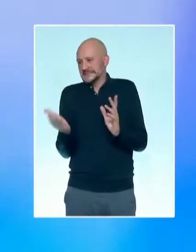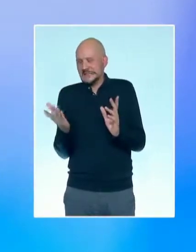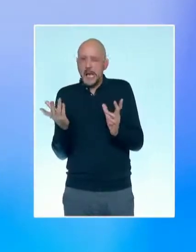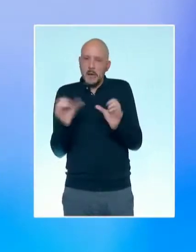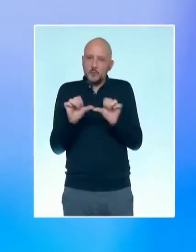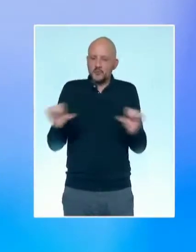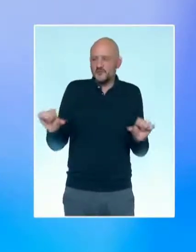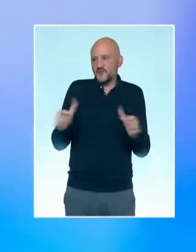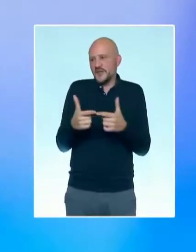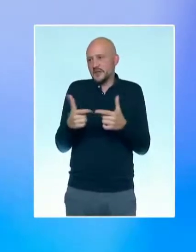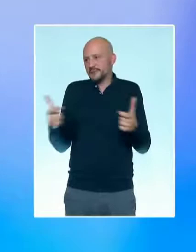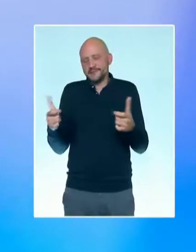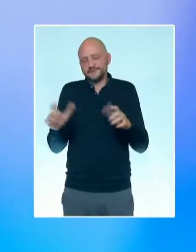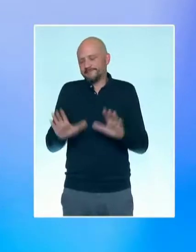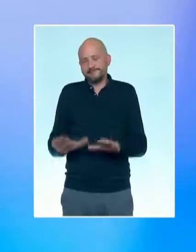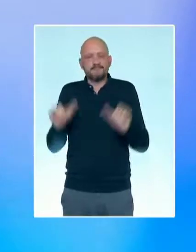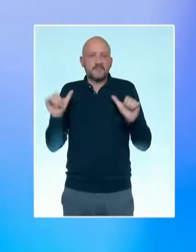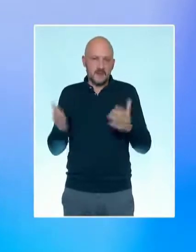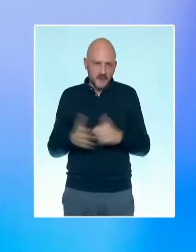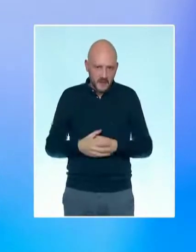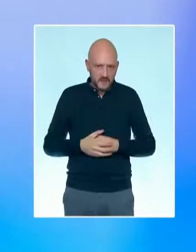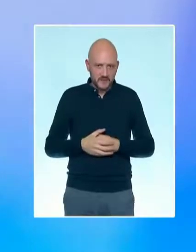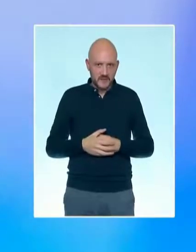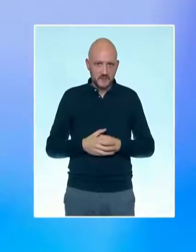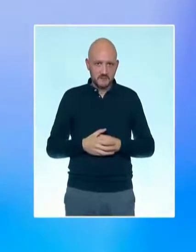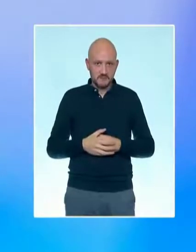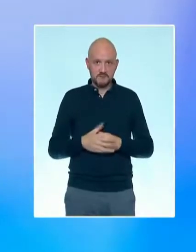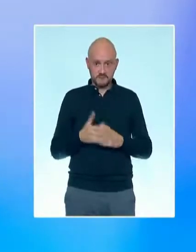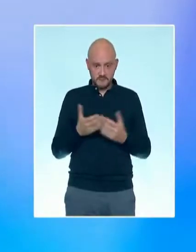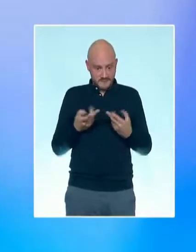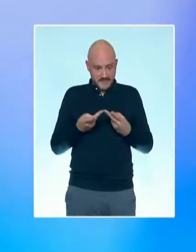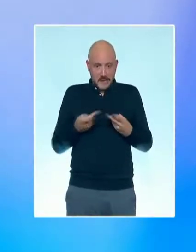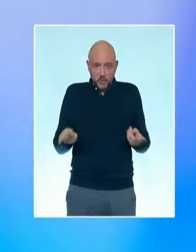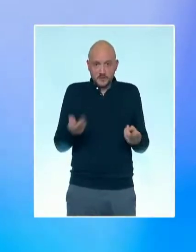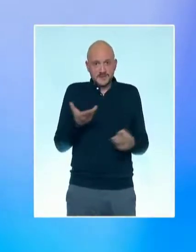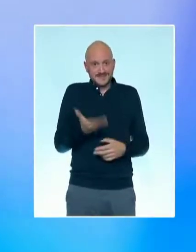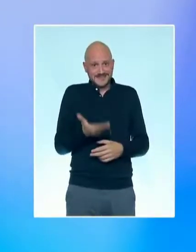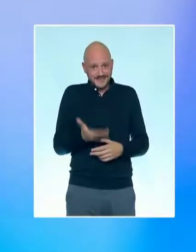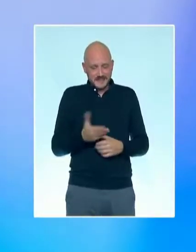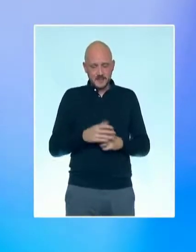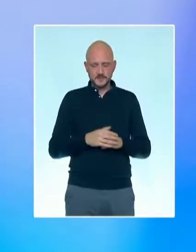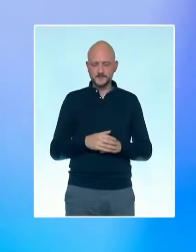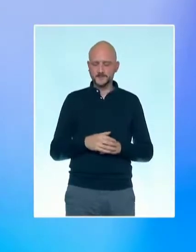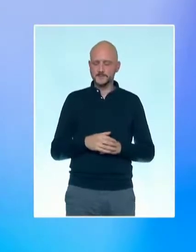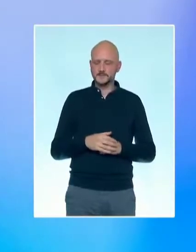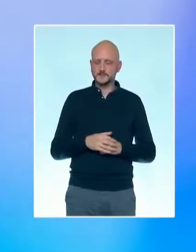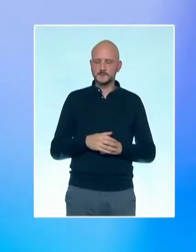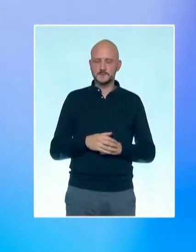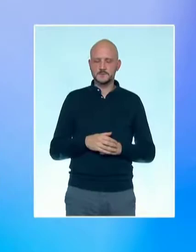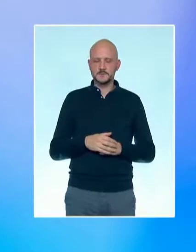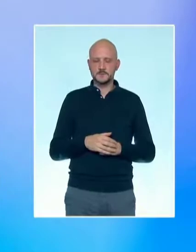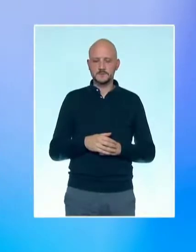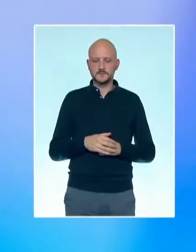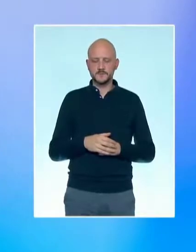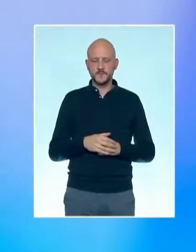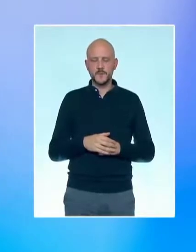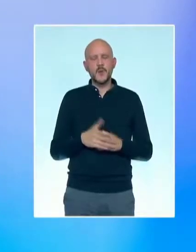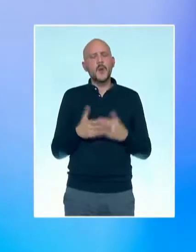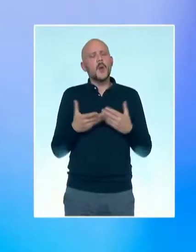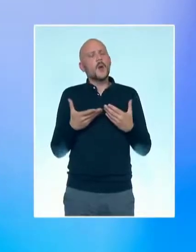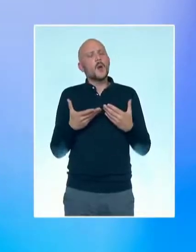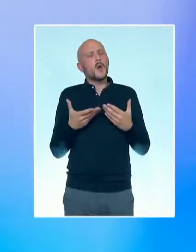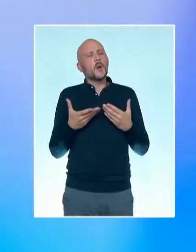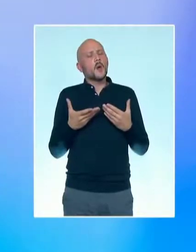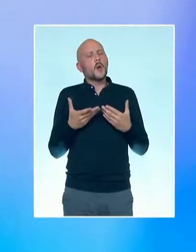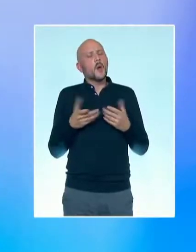Bon. Ça, c'est pour la décision que j'annonce ce soir. S'agissant, et voyez, je le dis aussi, puisque j'ai annoncé